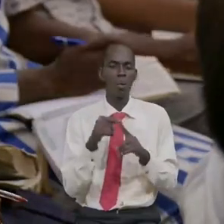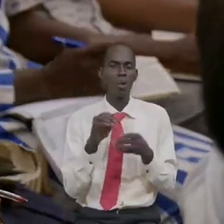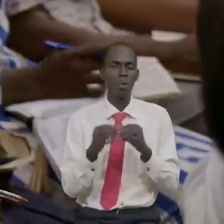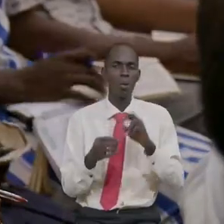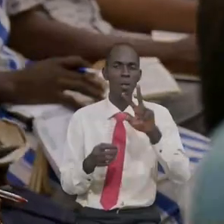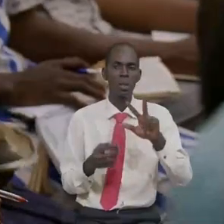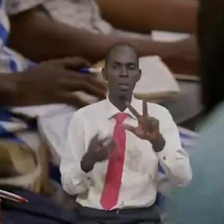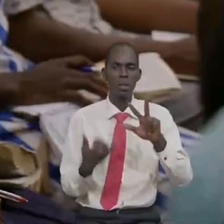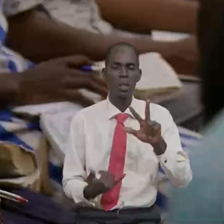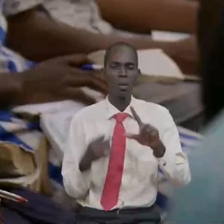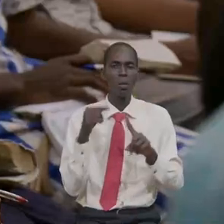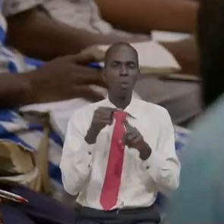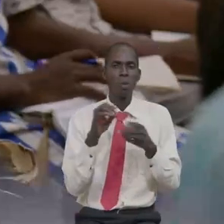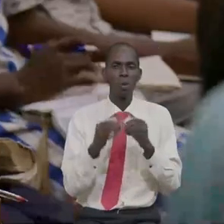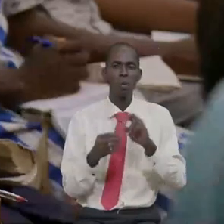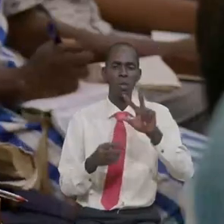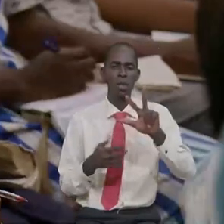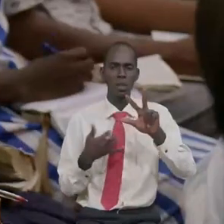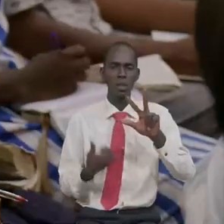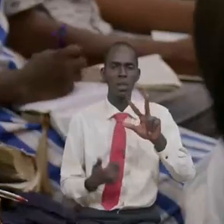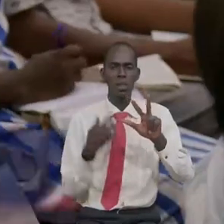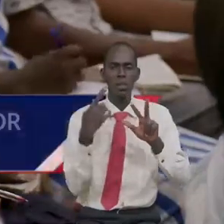troisième point. Nous allons voir